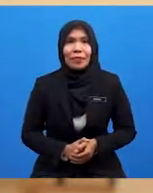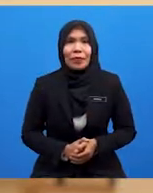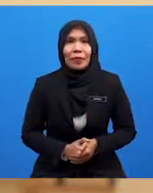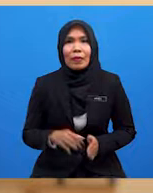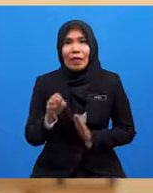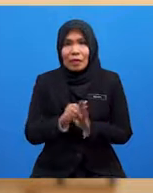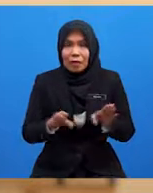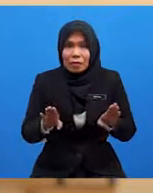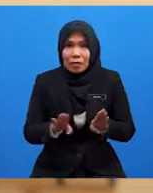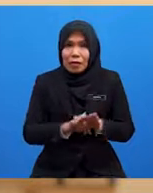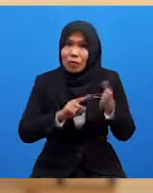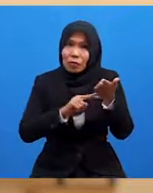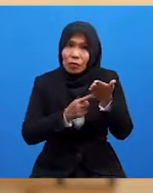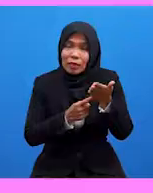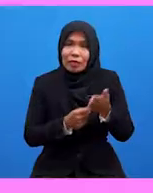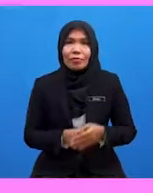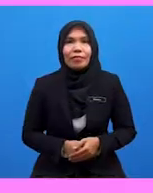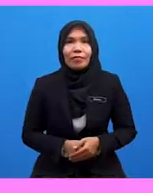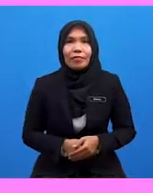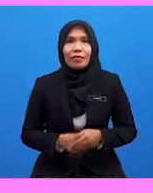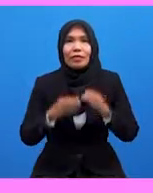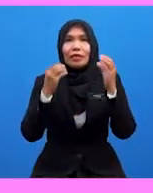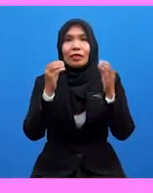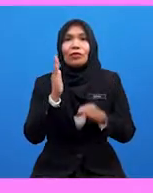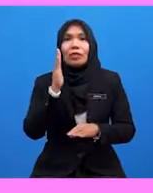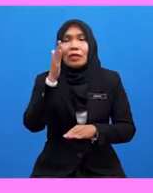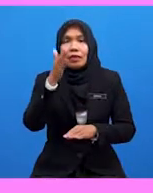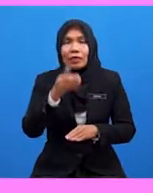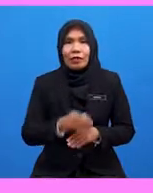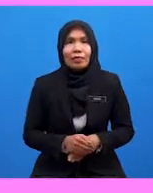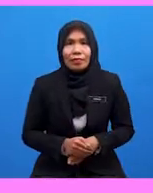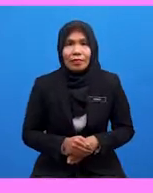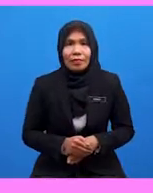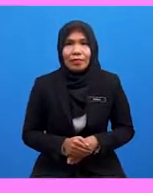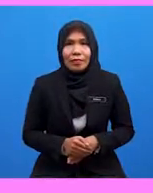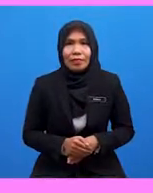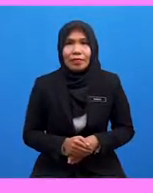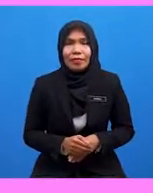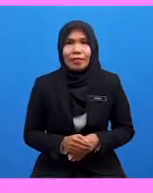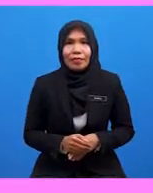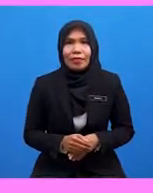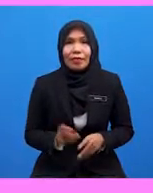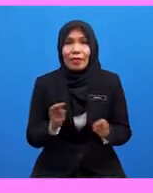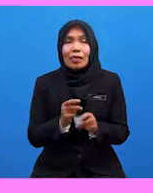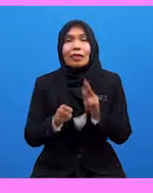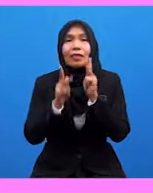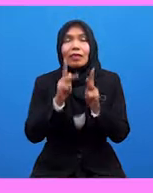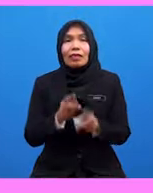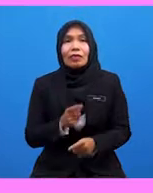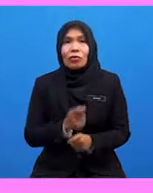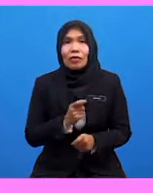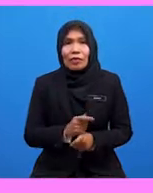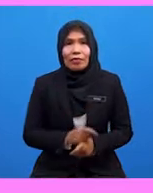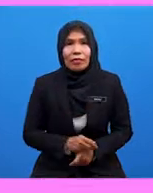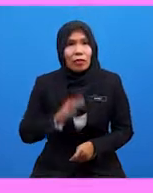Sebagai permulaan pelajaran kita hari ini, cikgu akan menghuraikan konsep kata tugas, fungsi dan